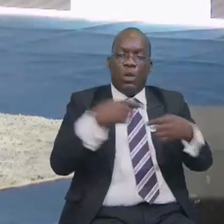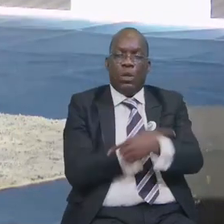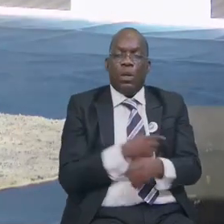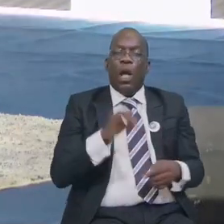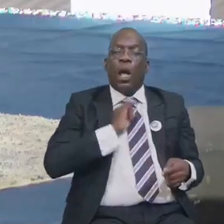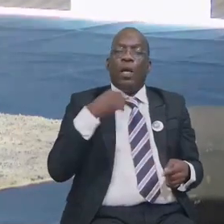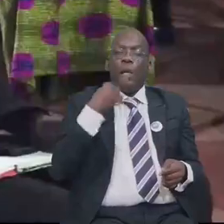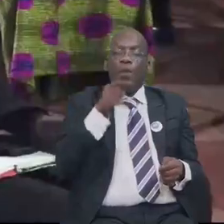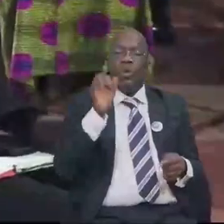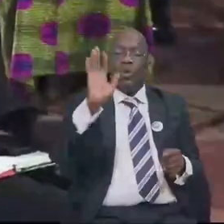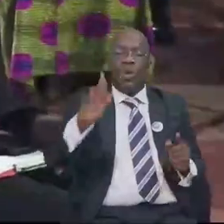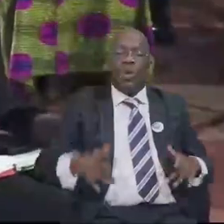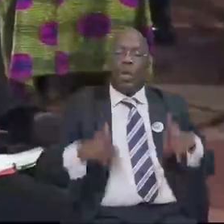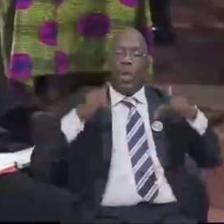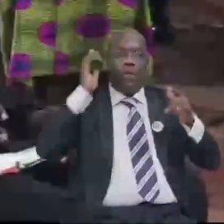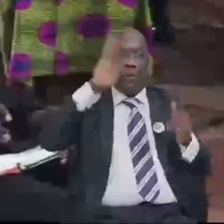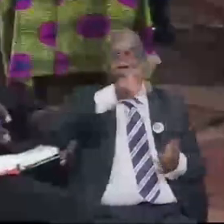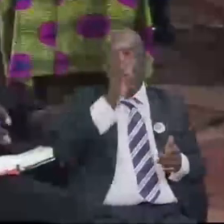ne sera plus jamais la même.